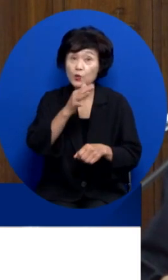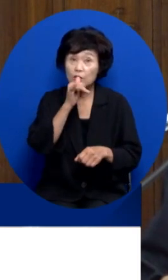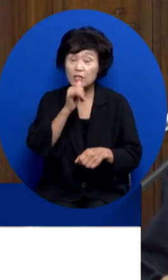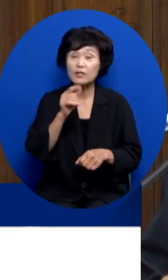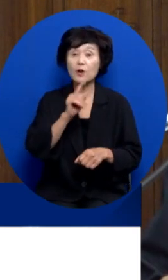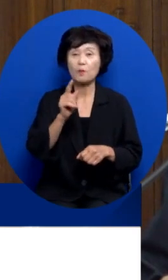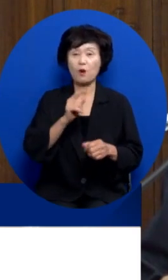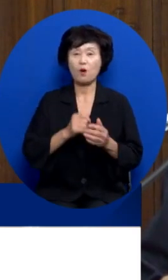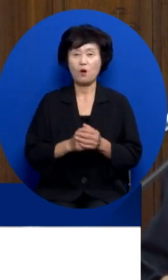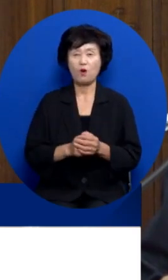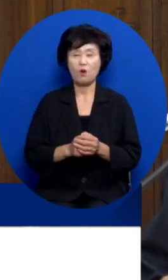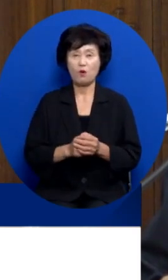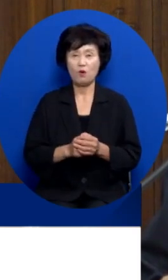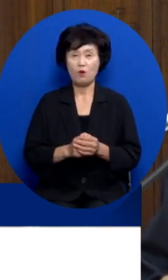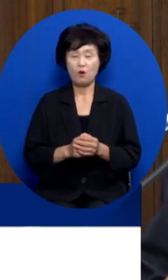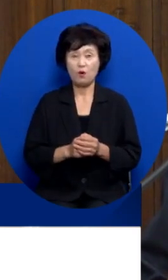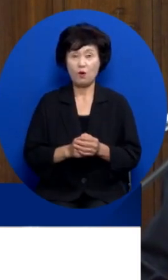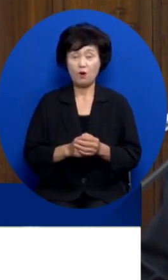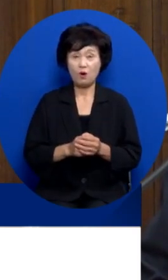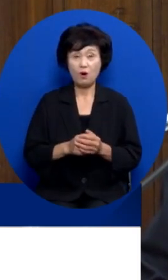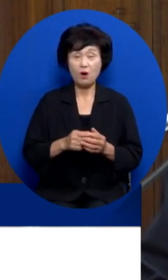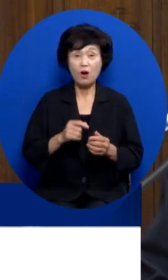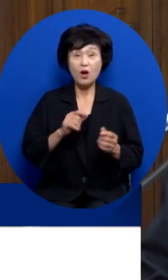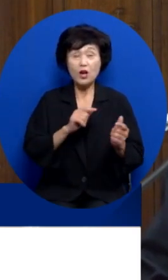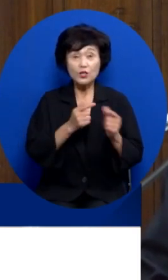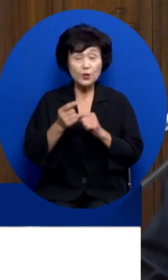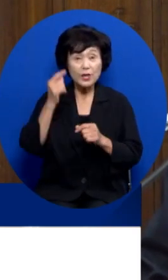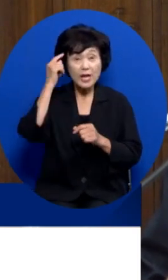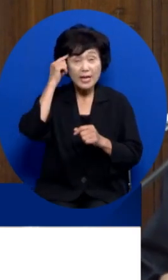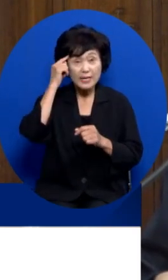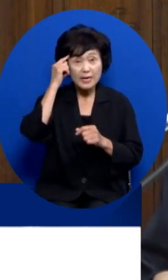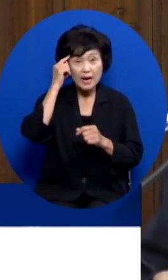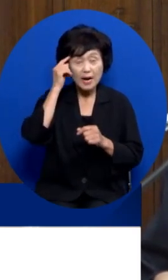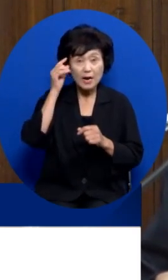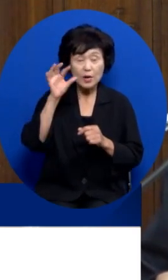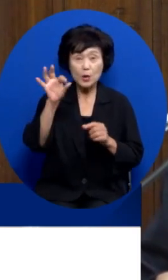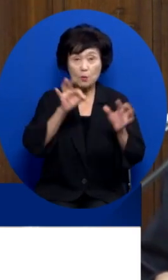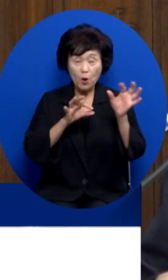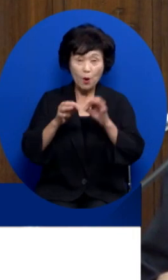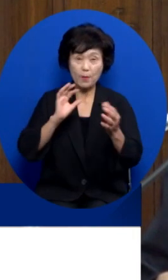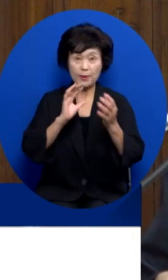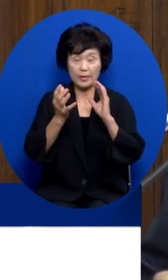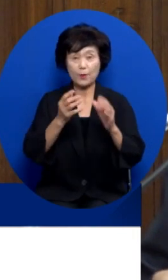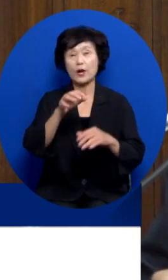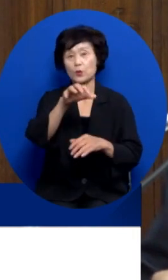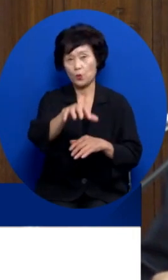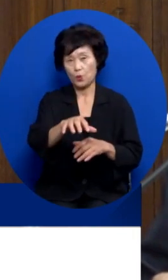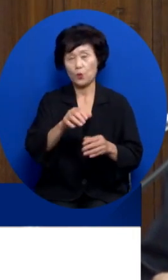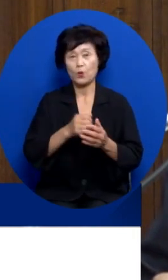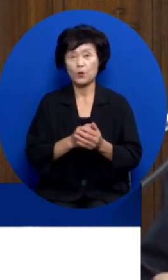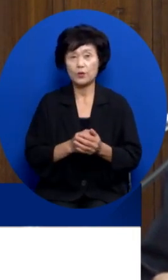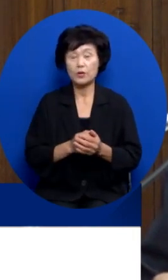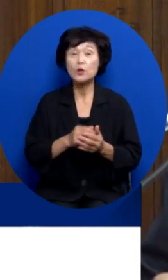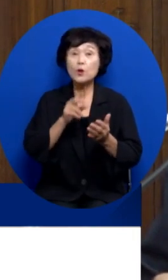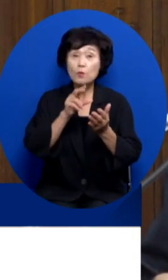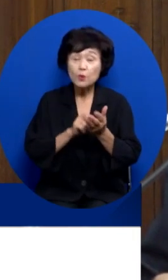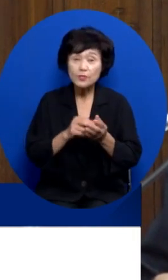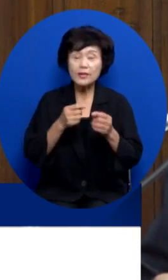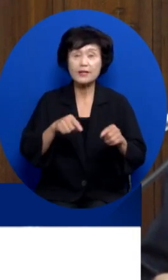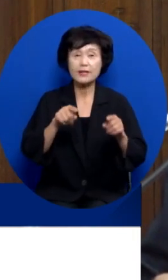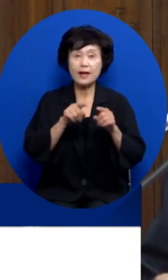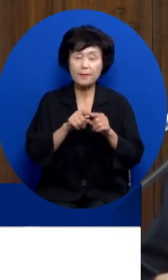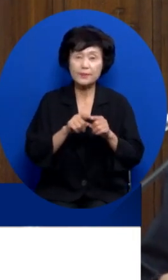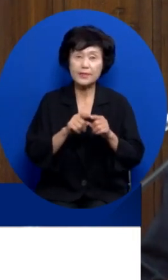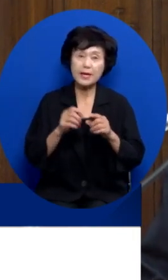공론장을 형성하는 겁니다. 교회가 공론장의 장소가 되어서 이런 기후위기 문제들을 함께 나누고